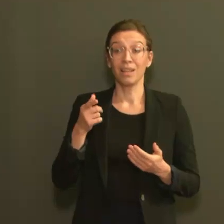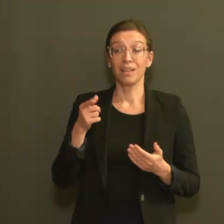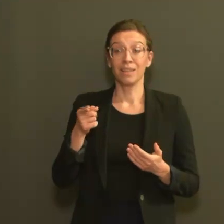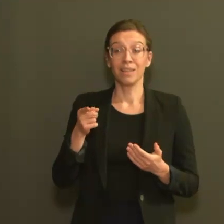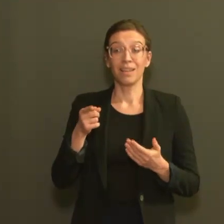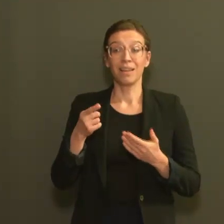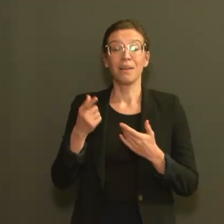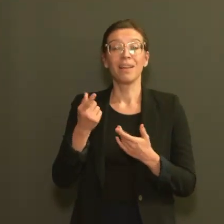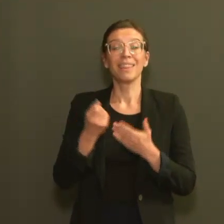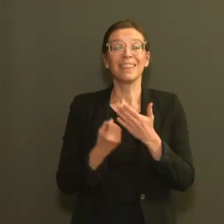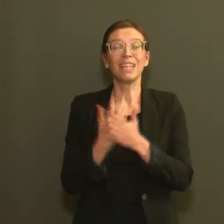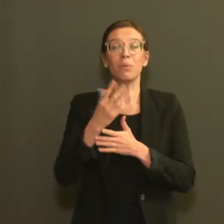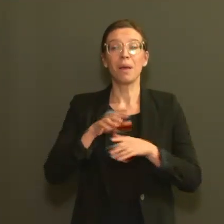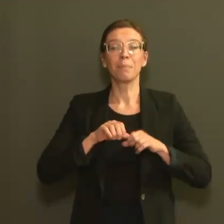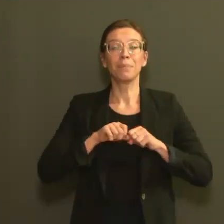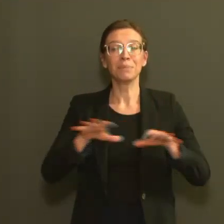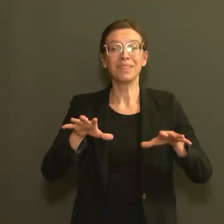de 7 dagen.